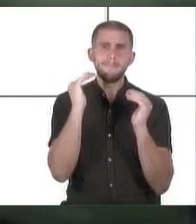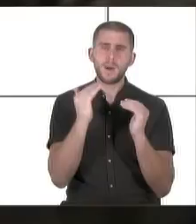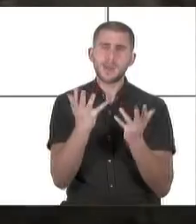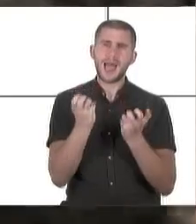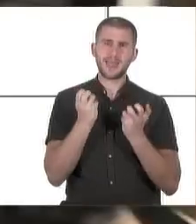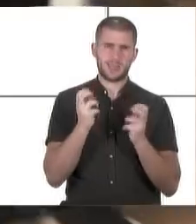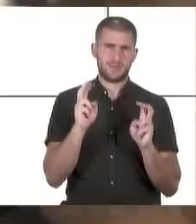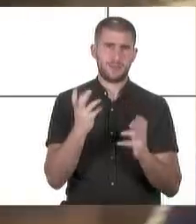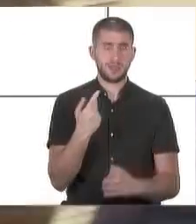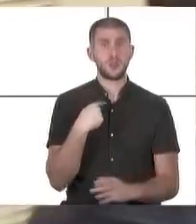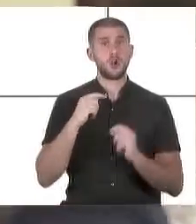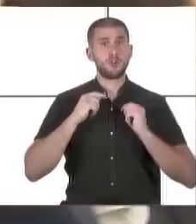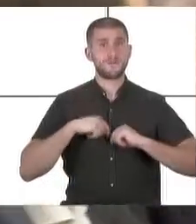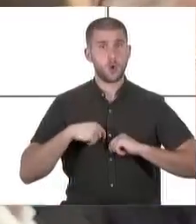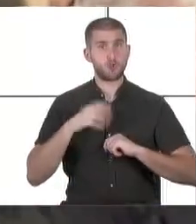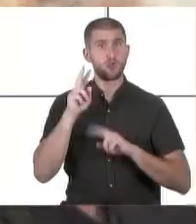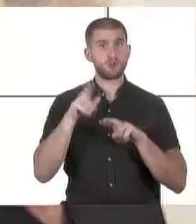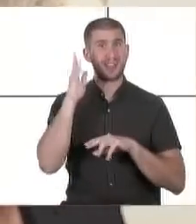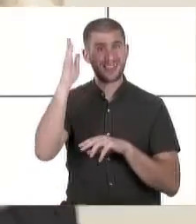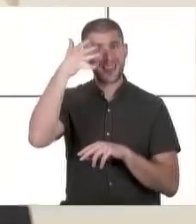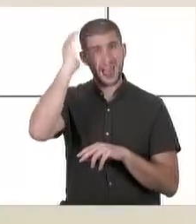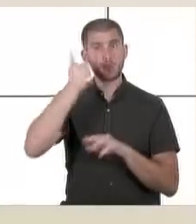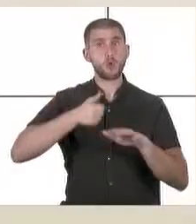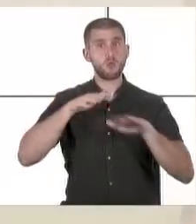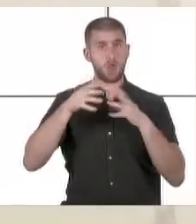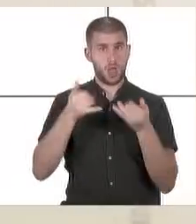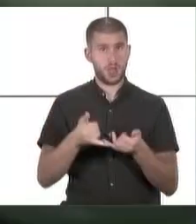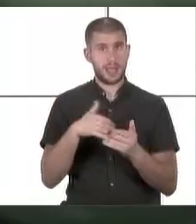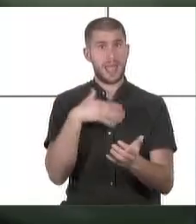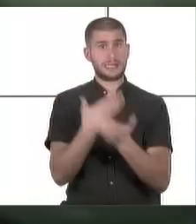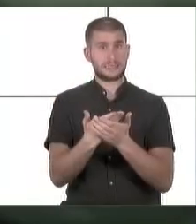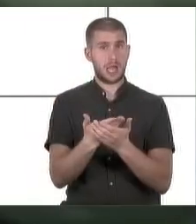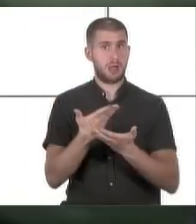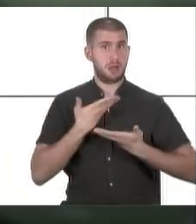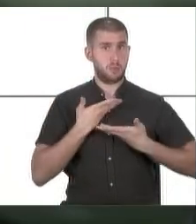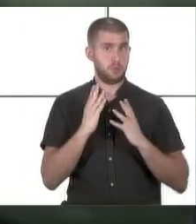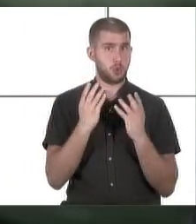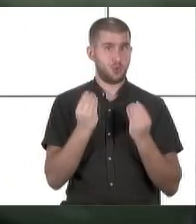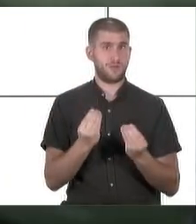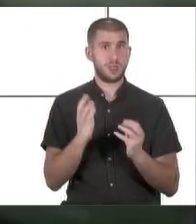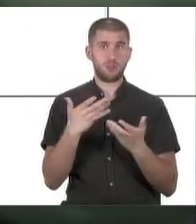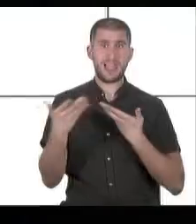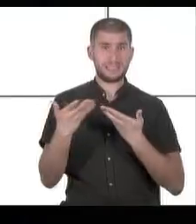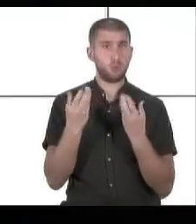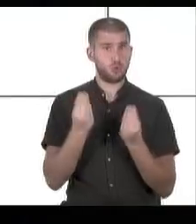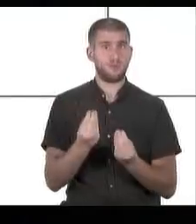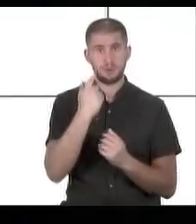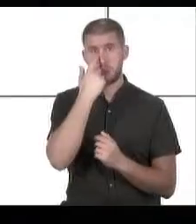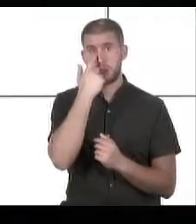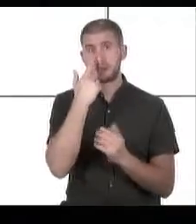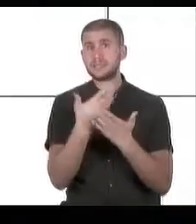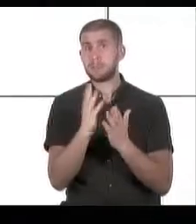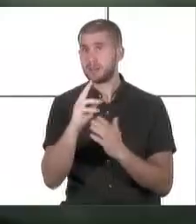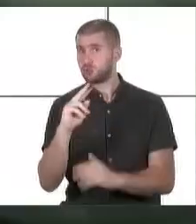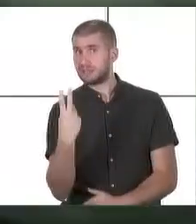אטרקטיבית. יושב ראש יש עתיד, יאיר לפיד, ראש הממשלה, הציע הצעה נדיבה מאוד, יש יחסים טובים מאוד. מה הוא הציע לך להיות